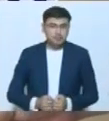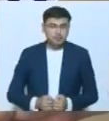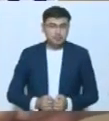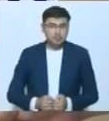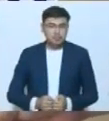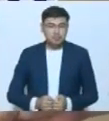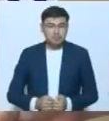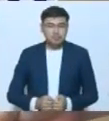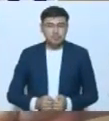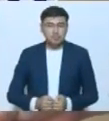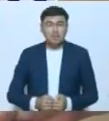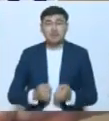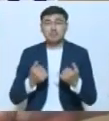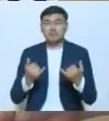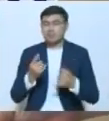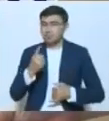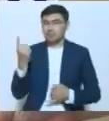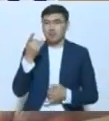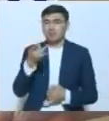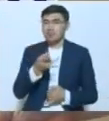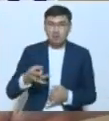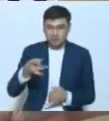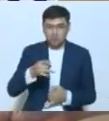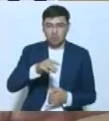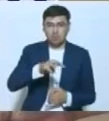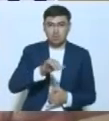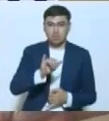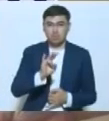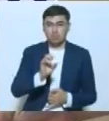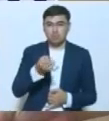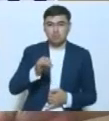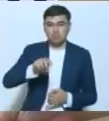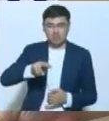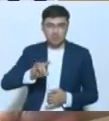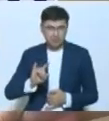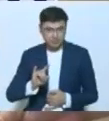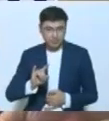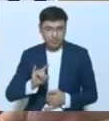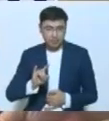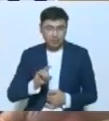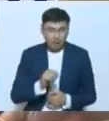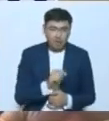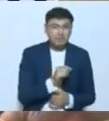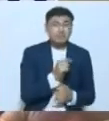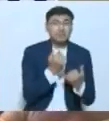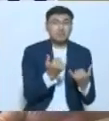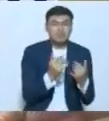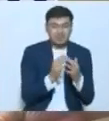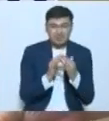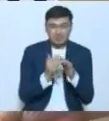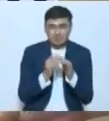облыс көлемі бойынша бірінші ауданға осы Мұнайлы ауданына келіп жеткізілді. Оның ішінде осы ауылдық кітапхана қазіргі